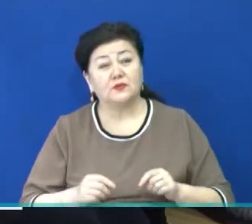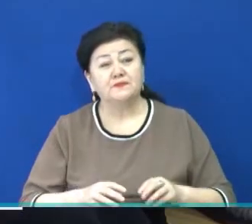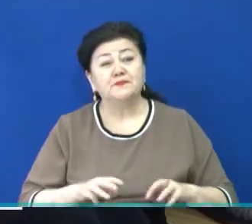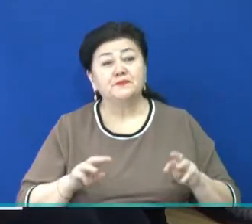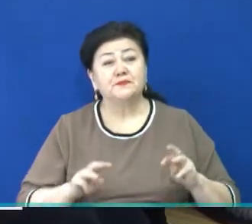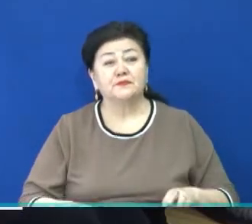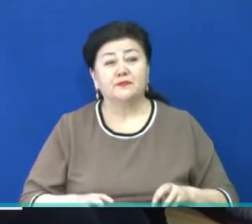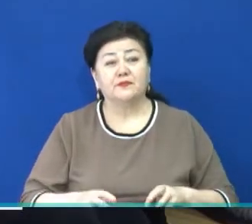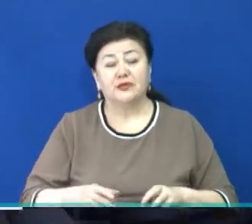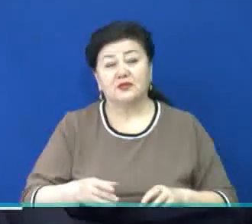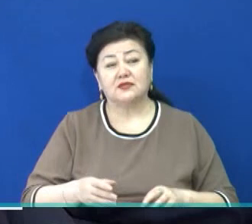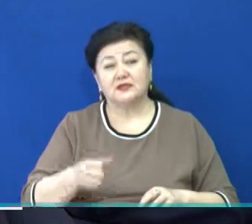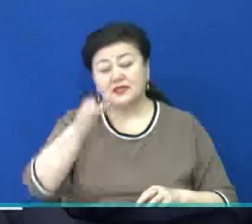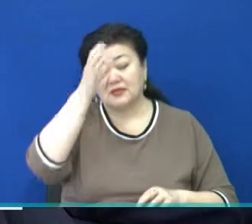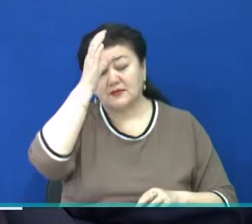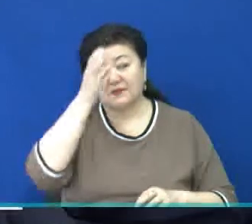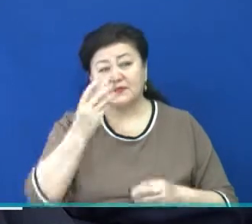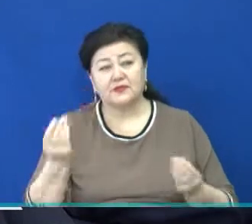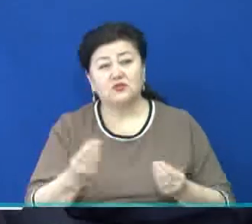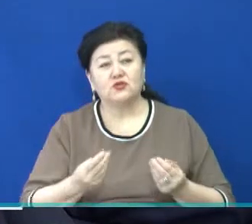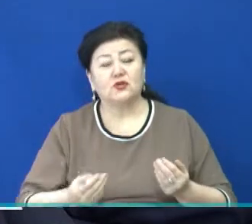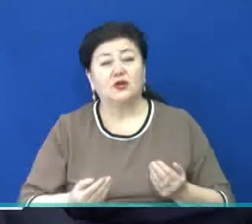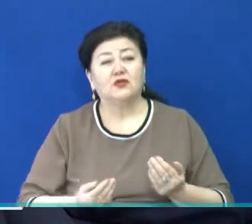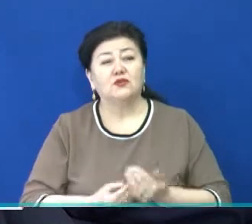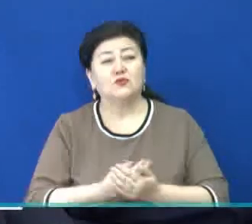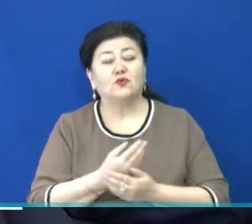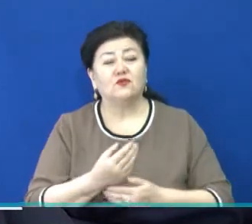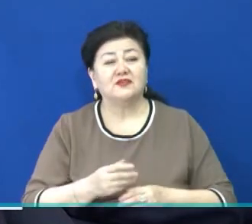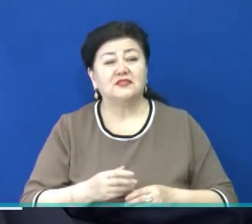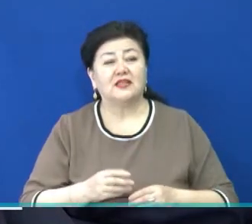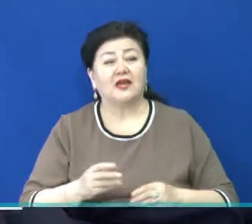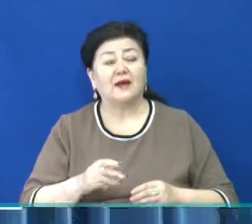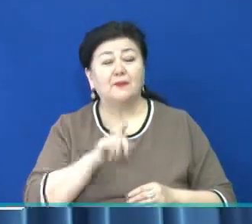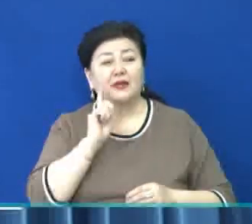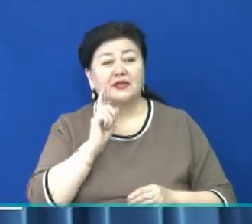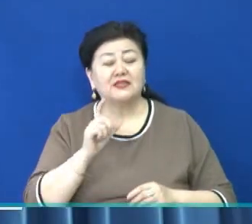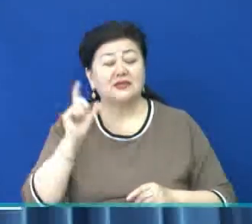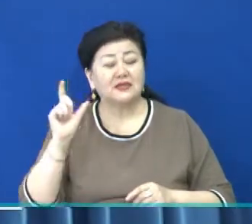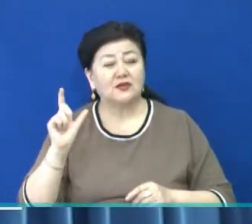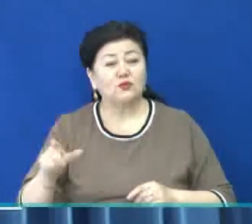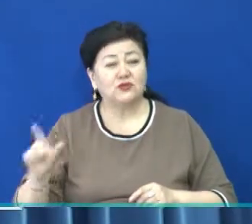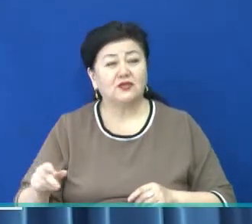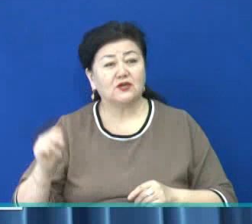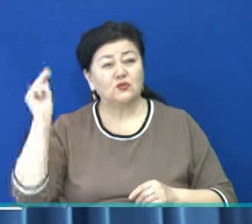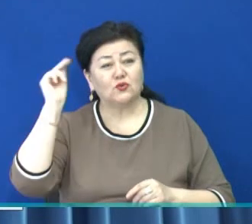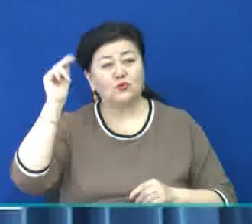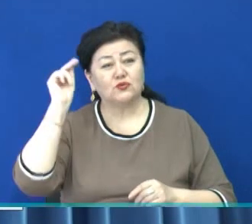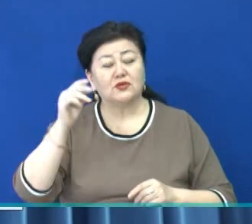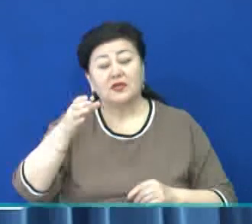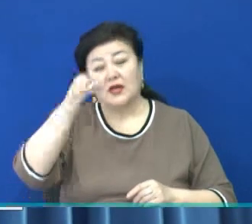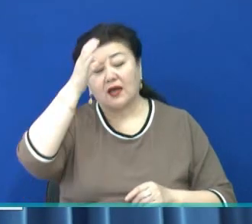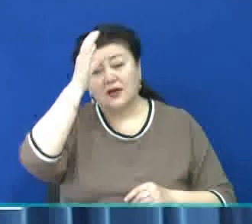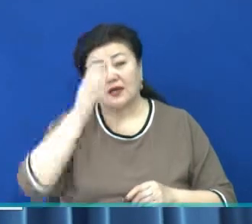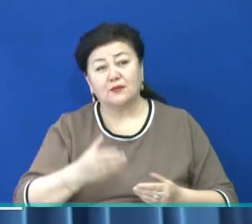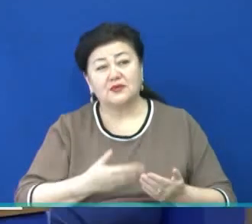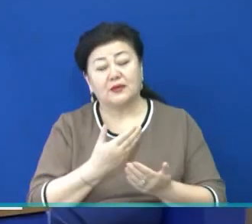педагогикалық оқу орындарының студенттеріне қатысты жағымды жаңалықтың бар екендігін жеткізді. Айтуынша, жоғары оқу орнында біліктілігін көрсетіп,